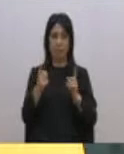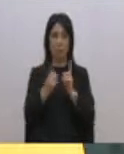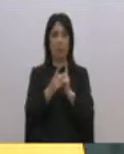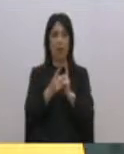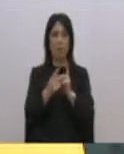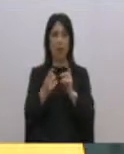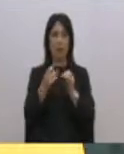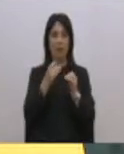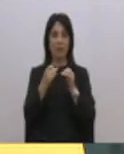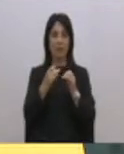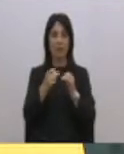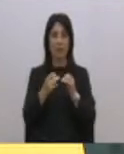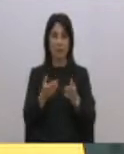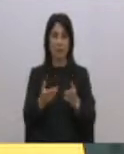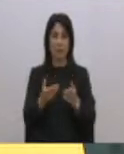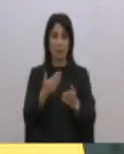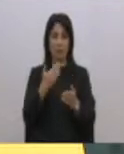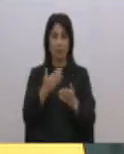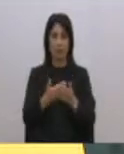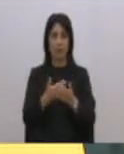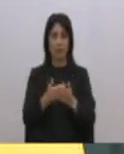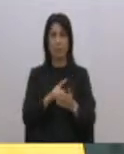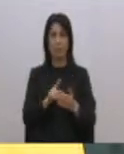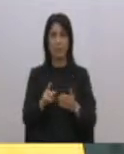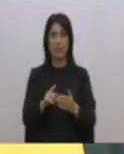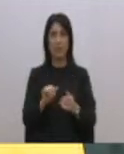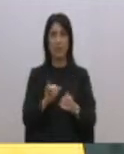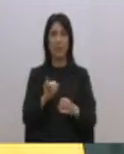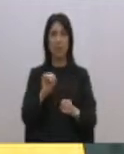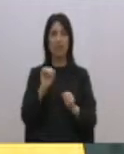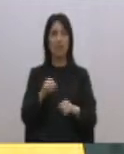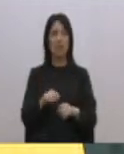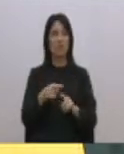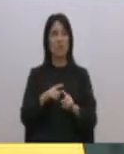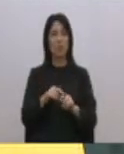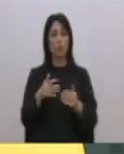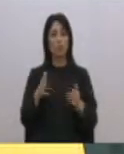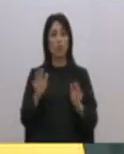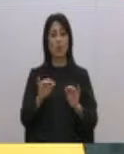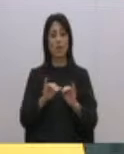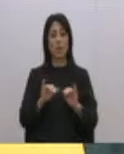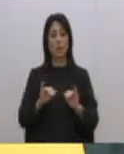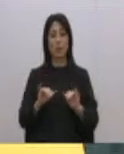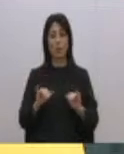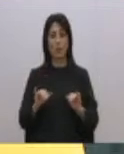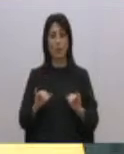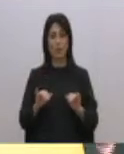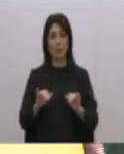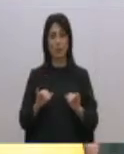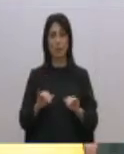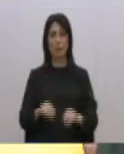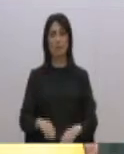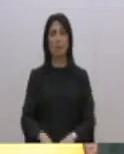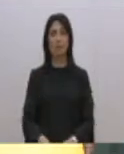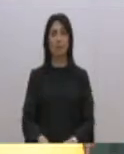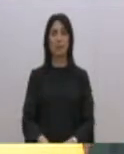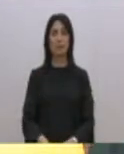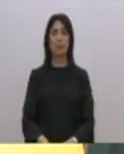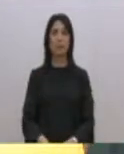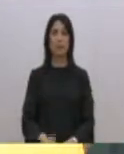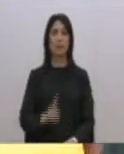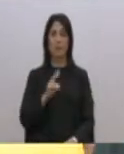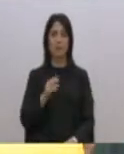კავშირი არ შედგებოდა ამ თვალსაზრისით, მაგრამ აი სად შეიძლება რომ ეს უფრო მეტად გაფართოვდეს, არ ვიცი,